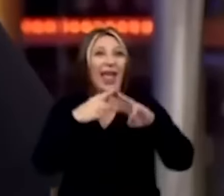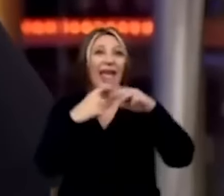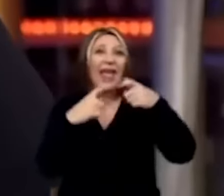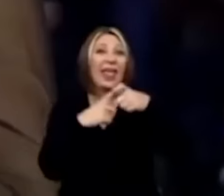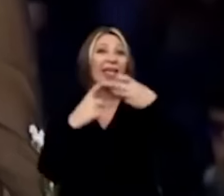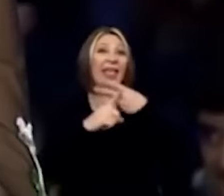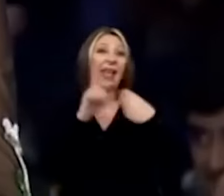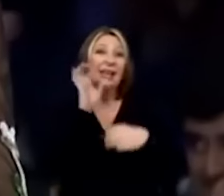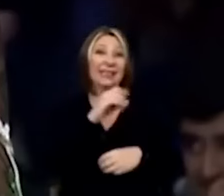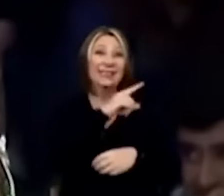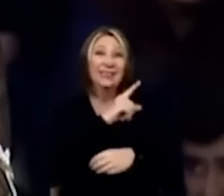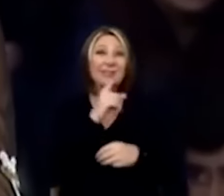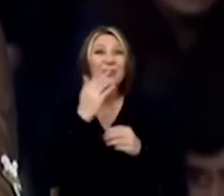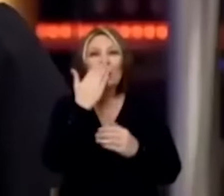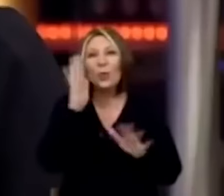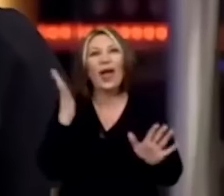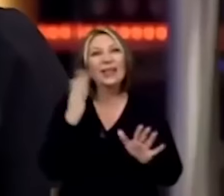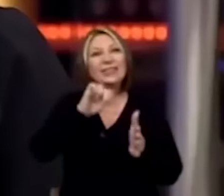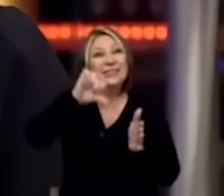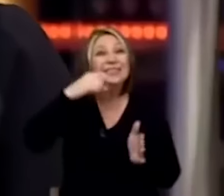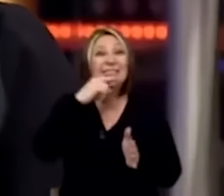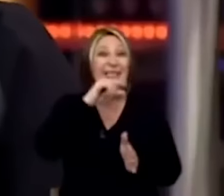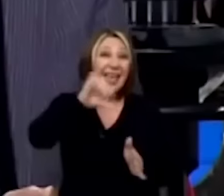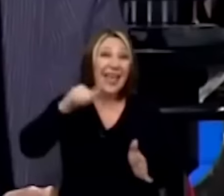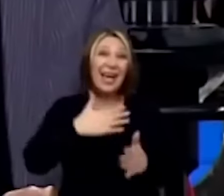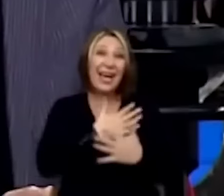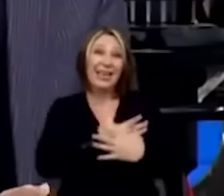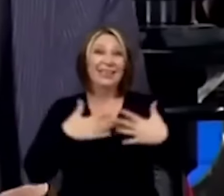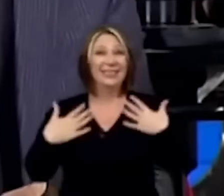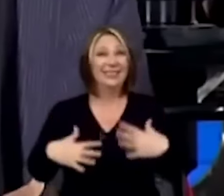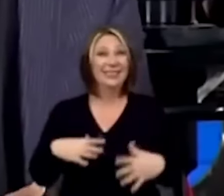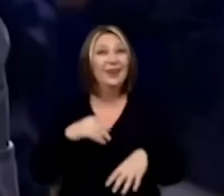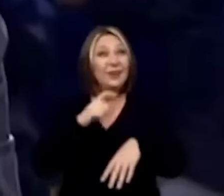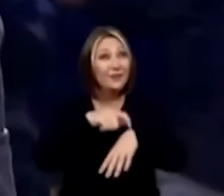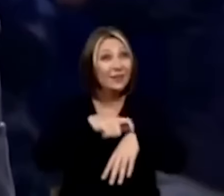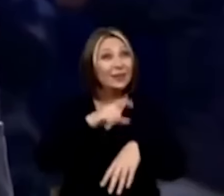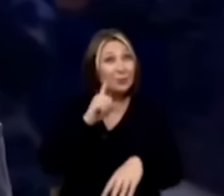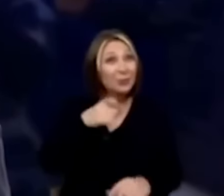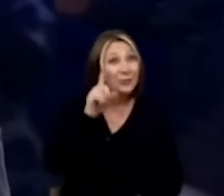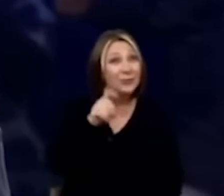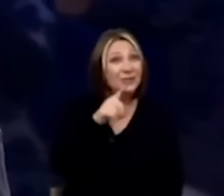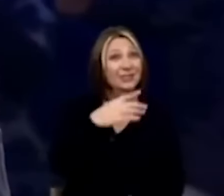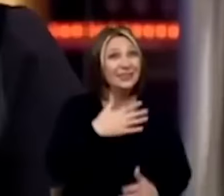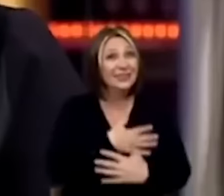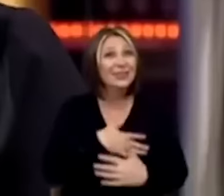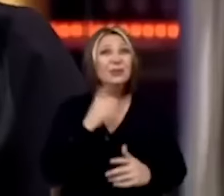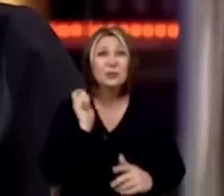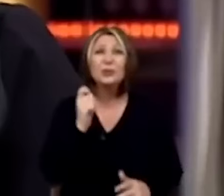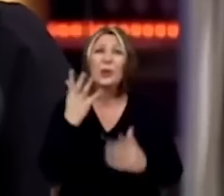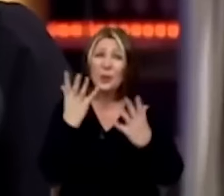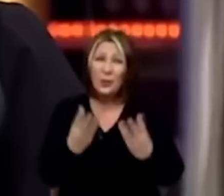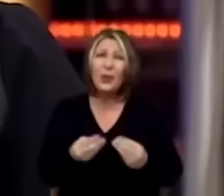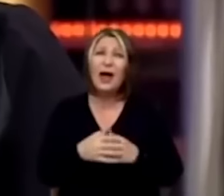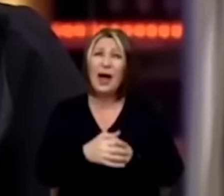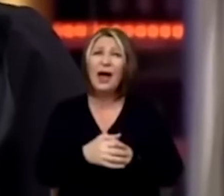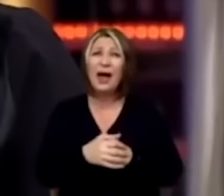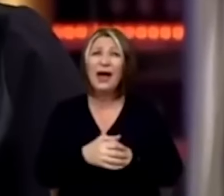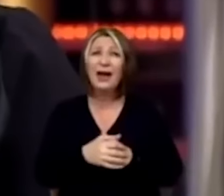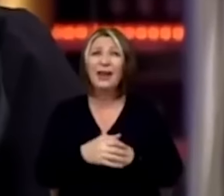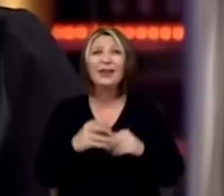Ege'liyim. Genelde doğal şeyleri, zeytinyağı. Evet. Onları tercih ediyoruz. Vakit bulabiliyor musunuz yağlanmaya? Zor oluyor, çok zor